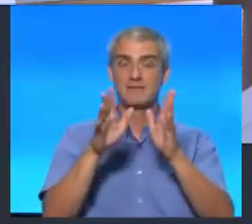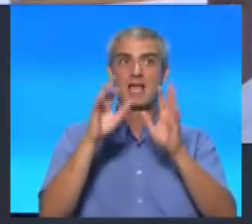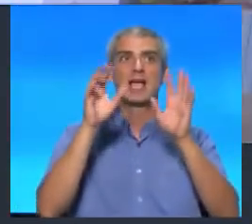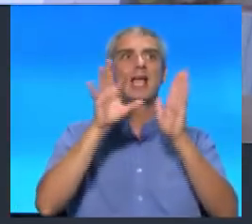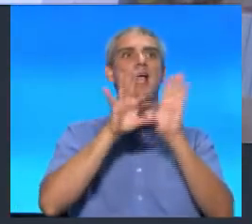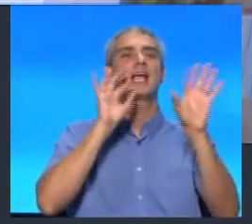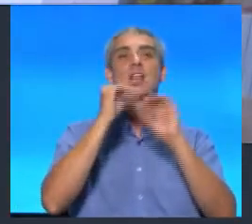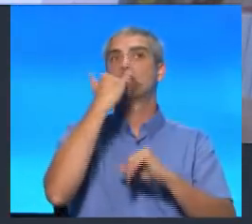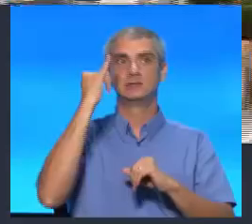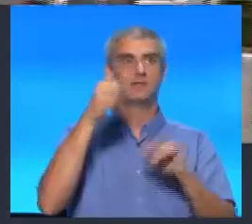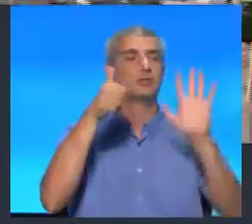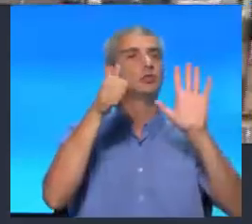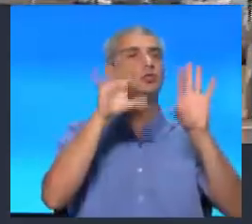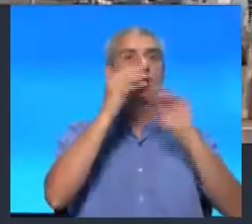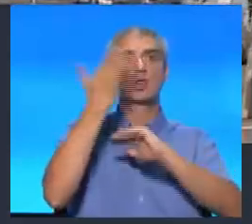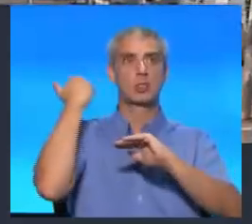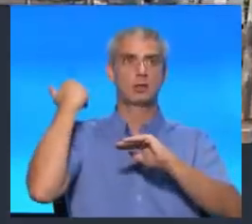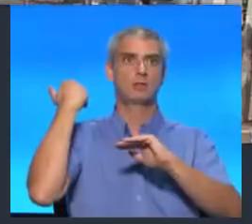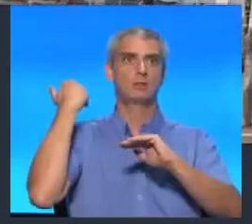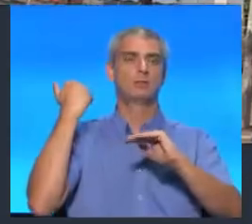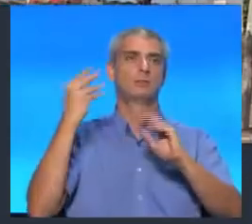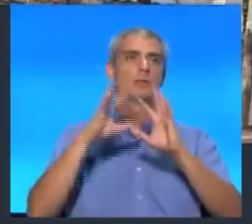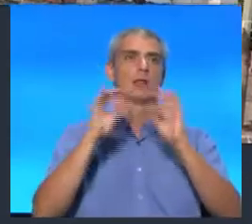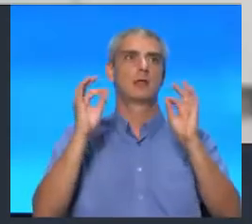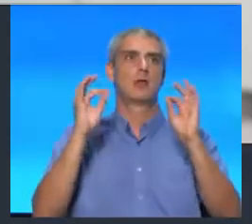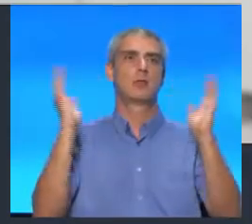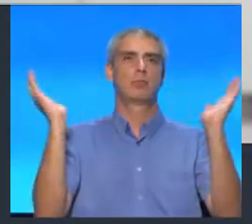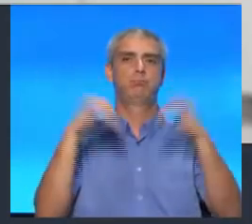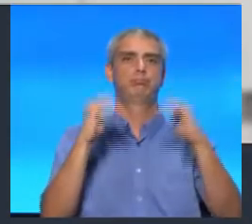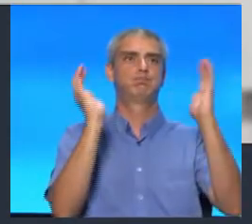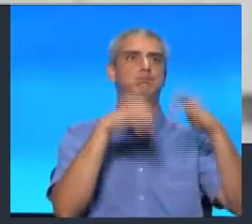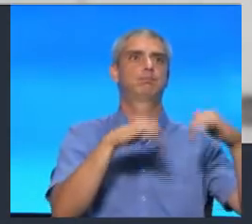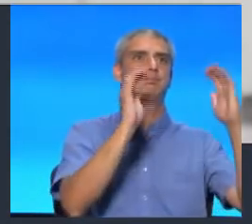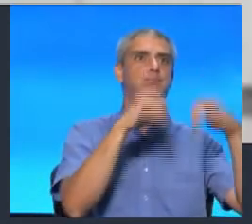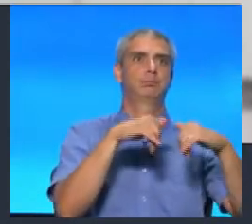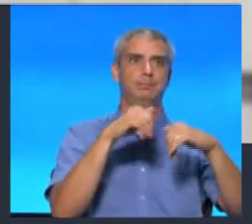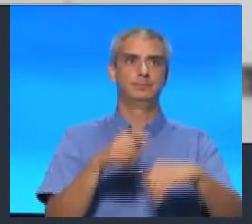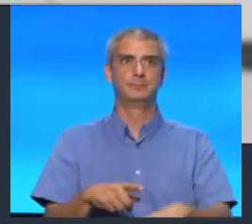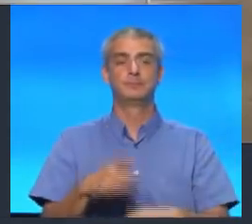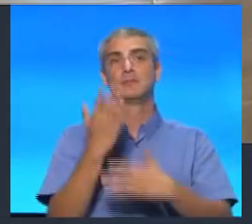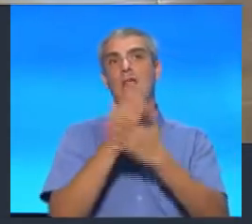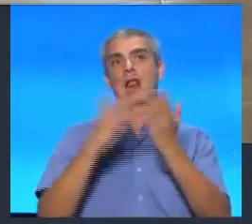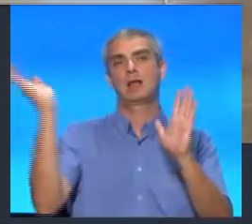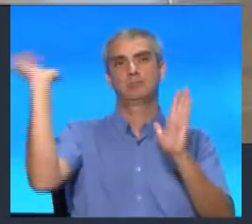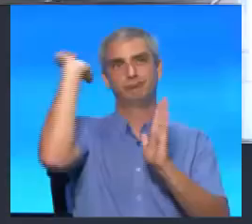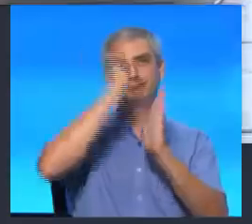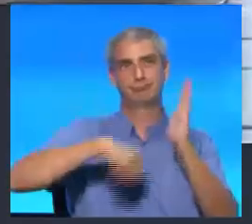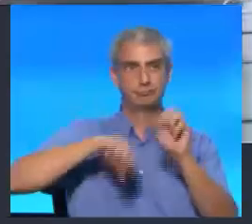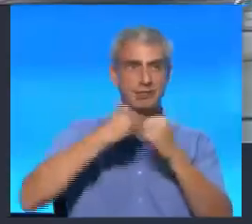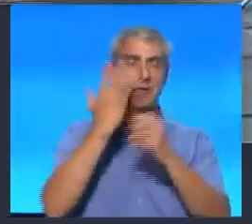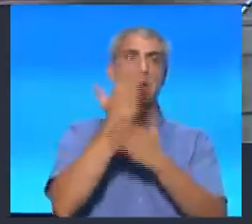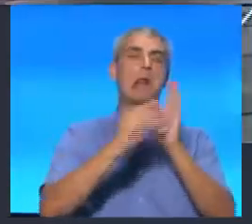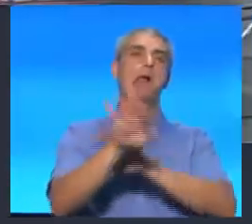ששת הקניונים שהוקמו לפניו החלו לקרוס בזה אחר זה. חלקם נהרסו, השאר עומדים ריקים